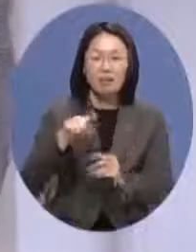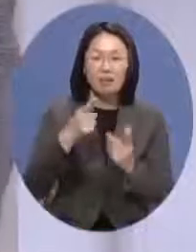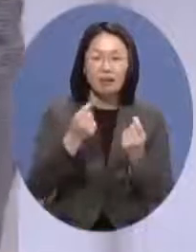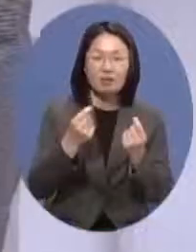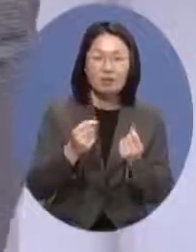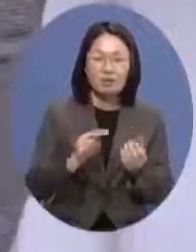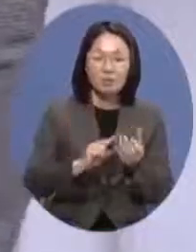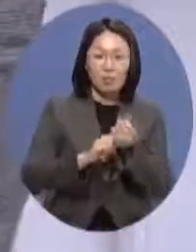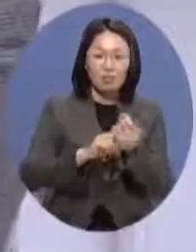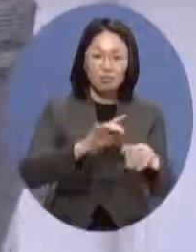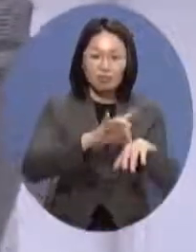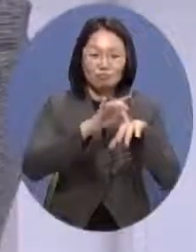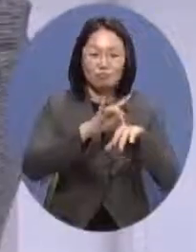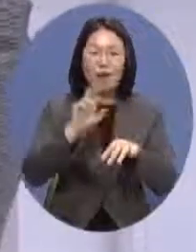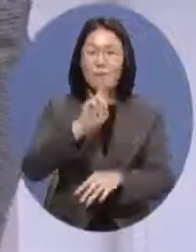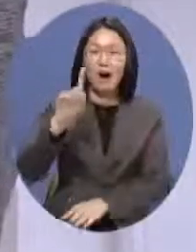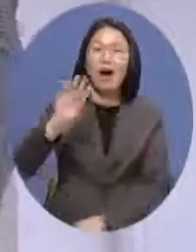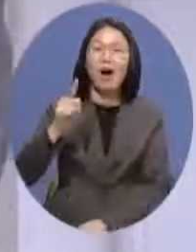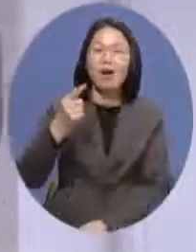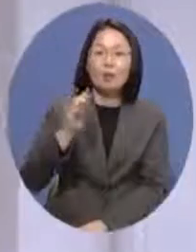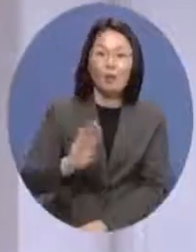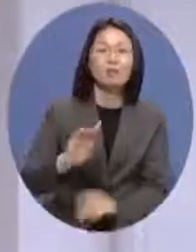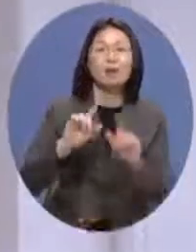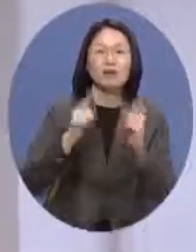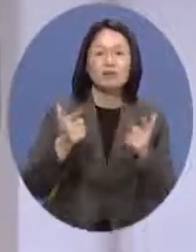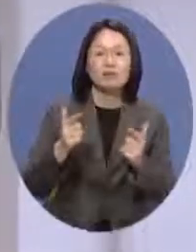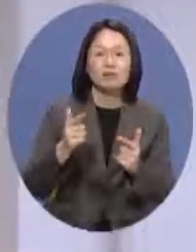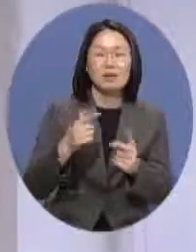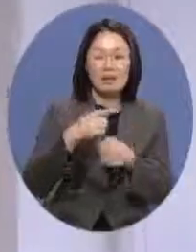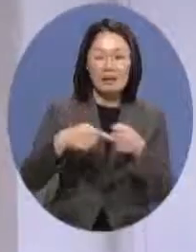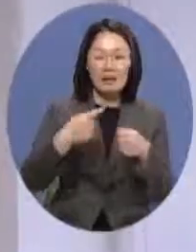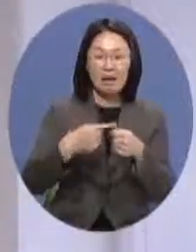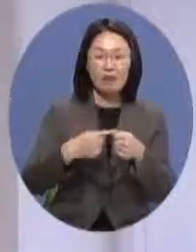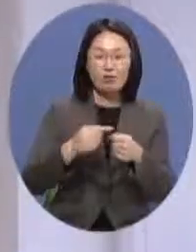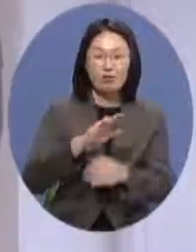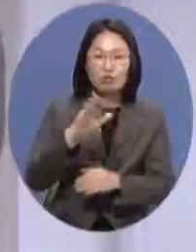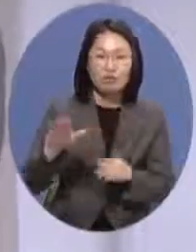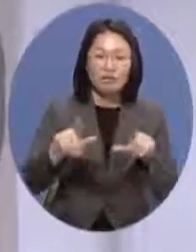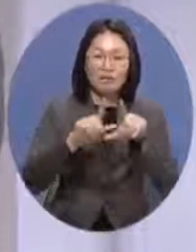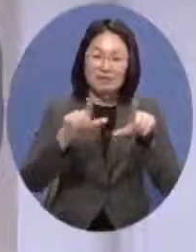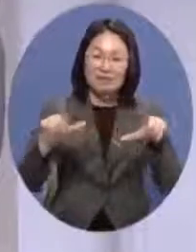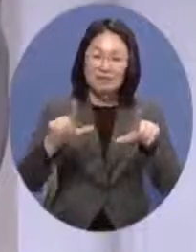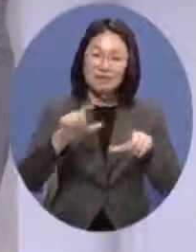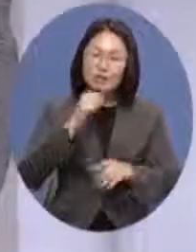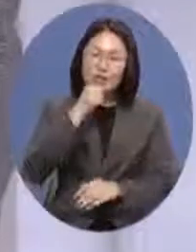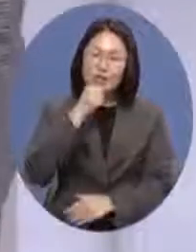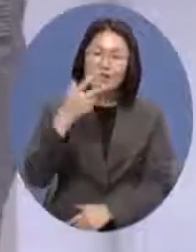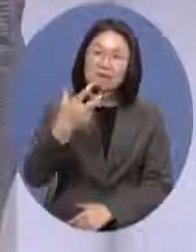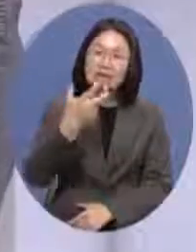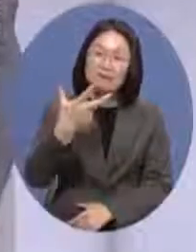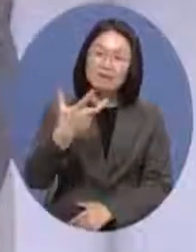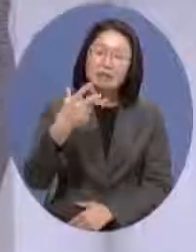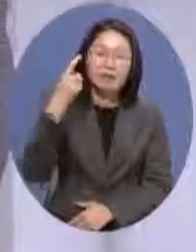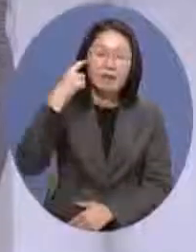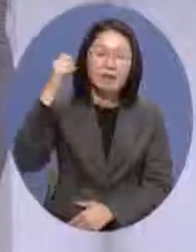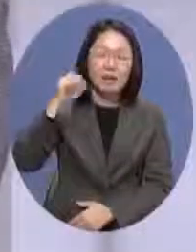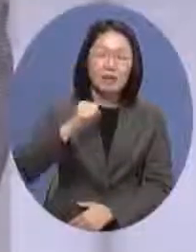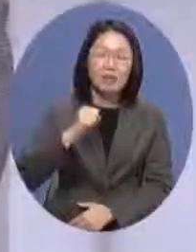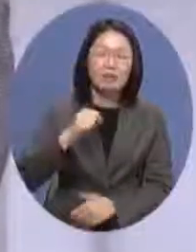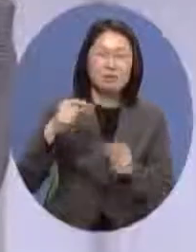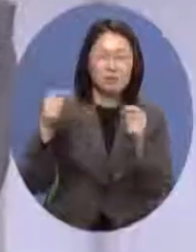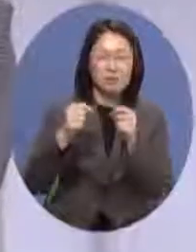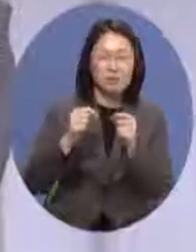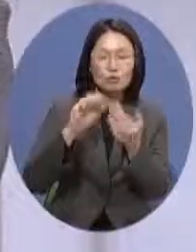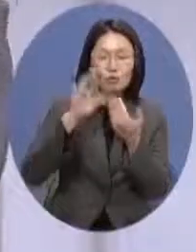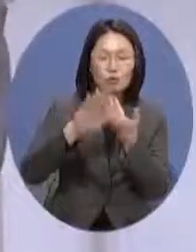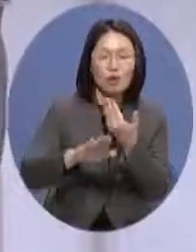아니라는 거예요. 생후 1년은 우리 평균 인간 수명 77세라고 생각했을 때 굉장히 짧은 거고요. 네. 그 이후에